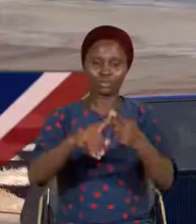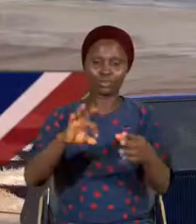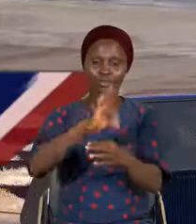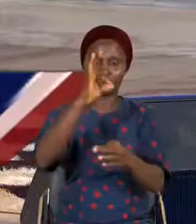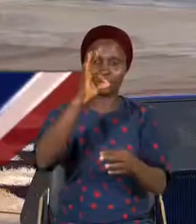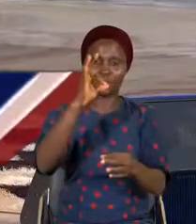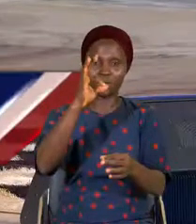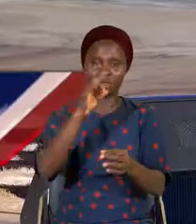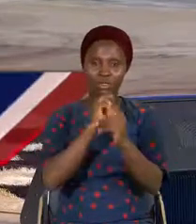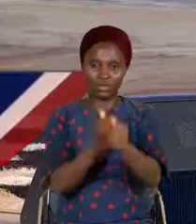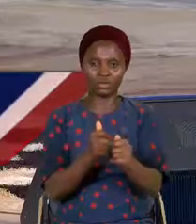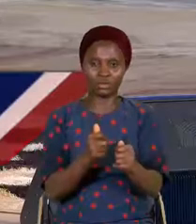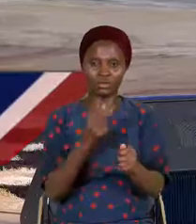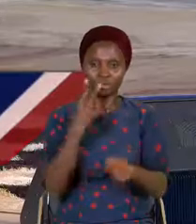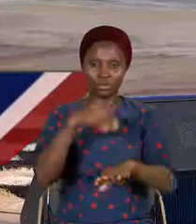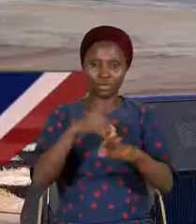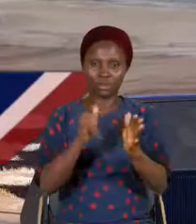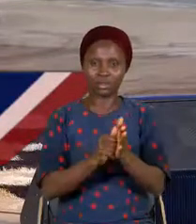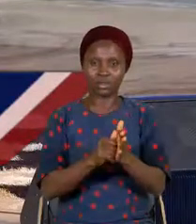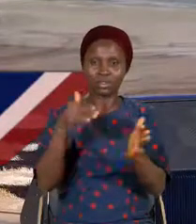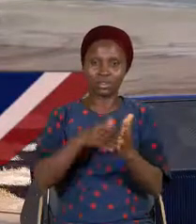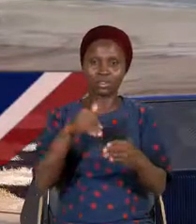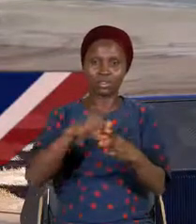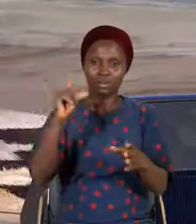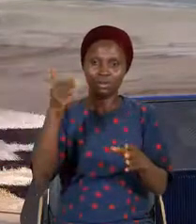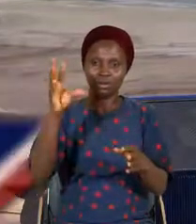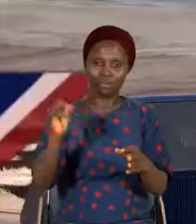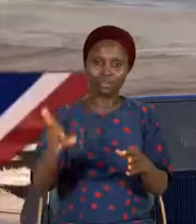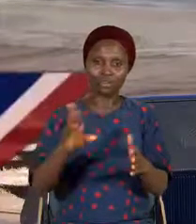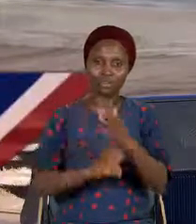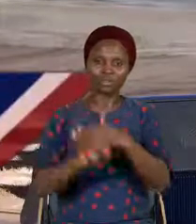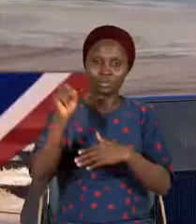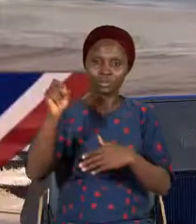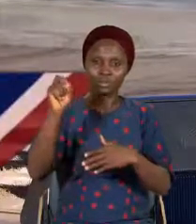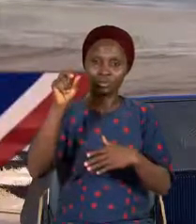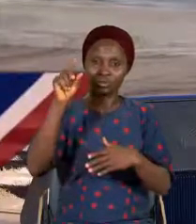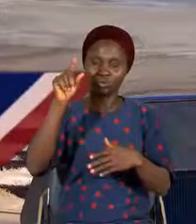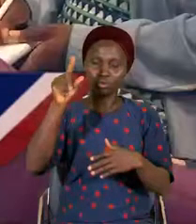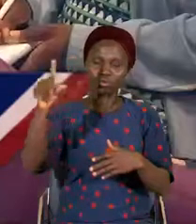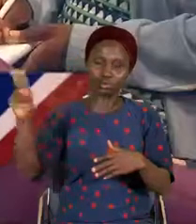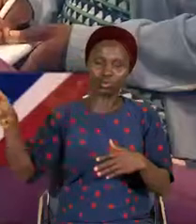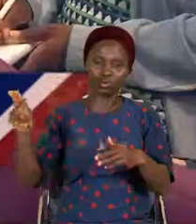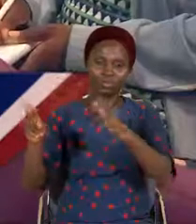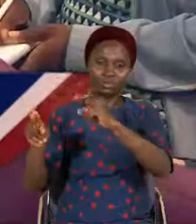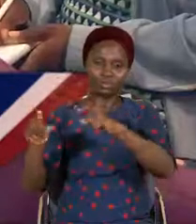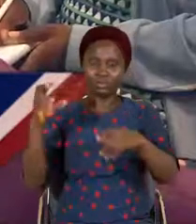L'ouverture de la porte d'accès aux dons spirituels. Revenons dans 1 Corinthiens chapitre 12, verset